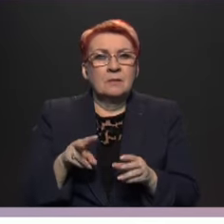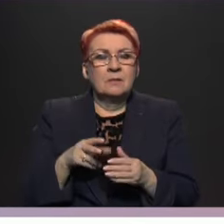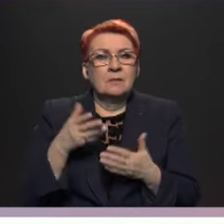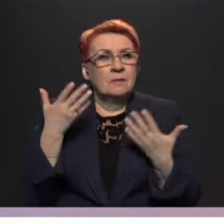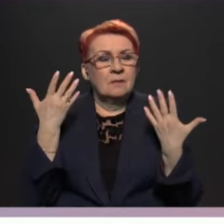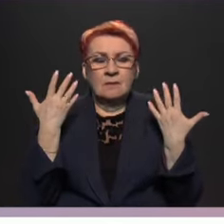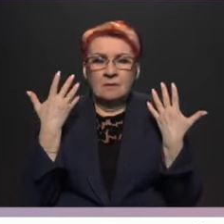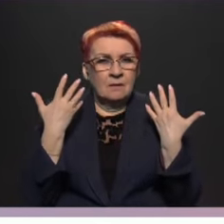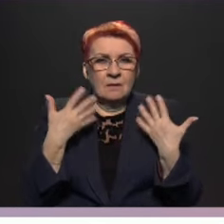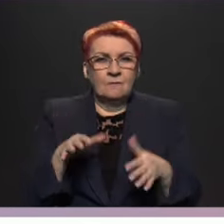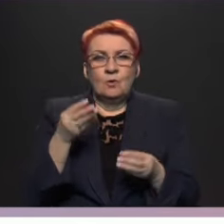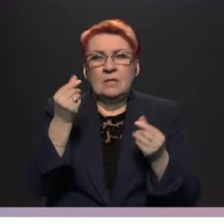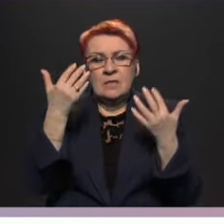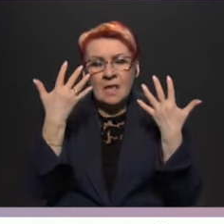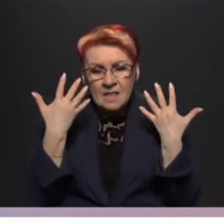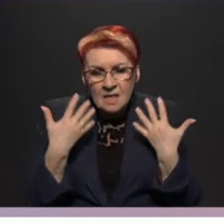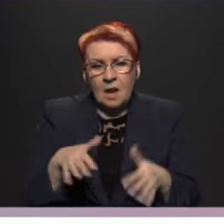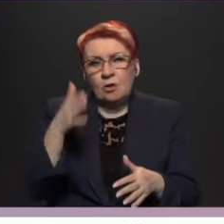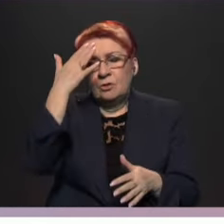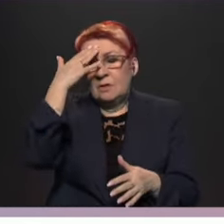голову и теряешь средства свои.